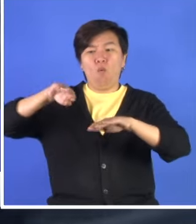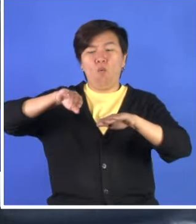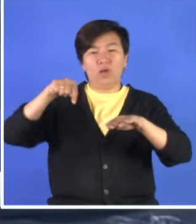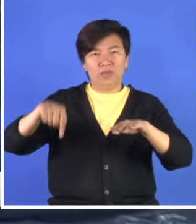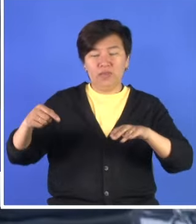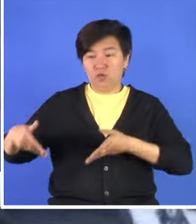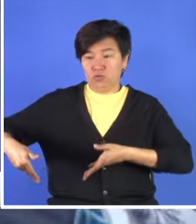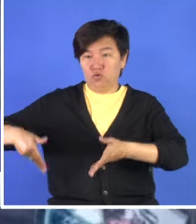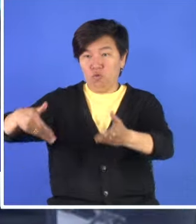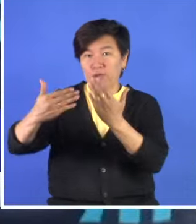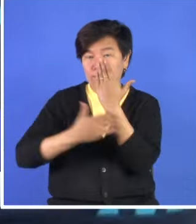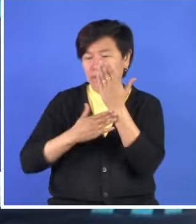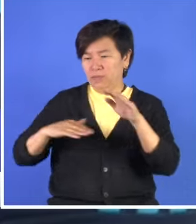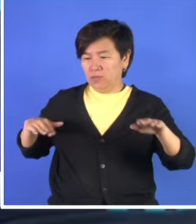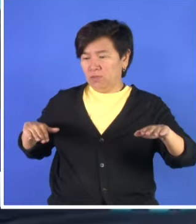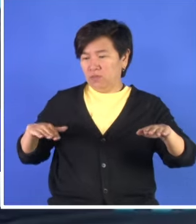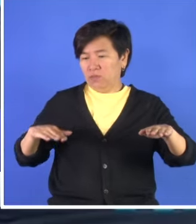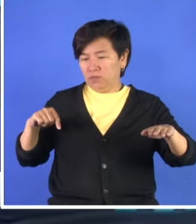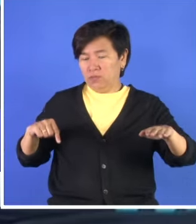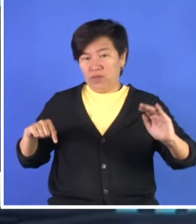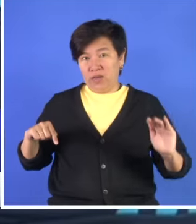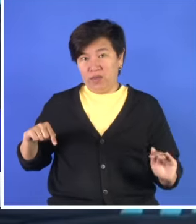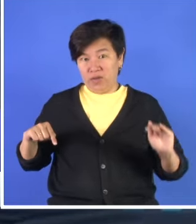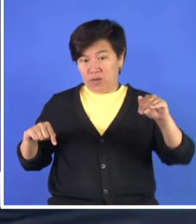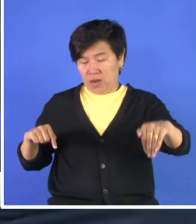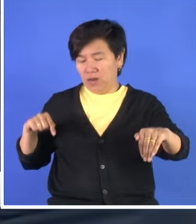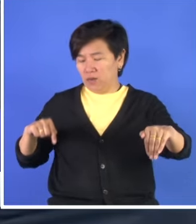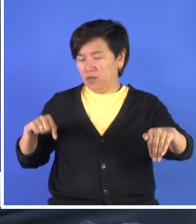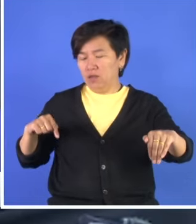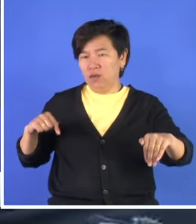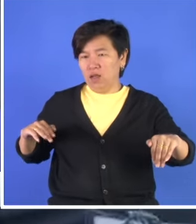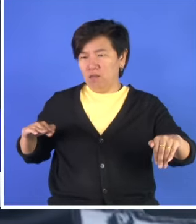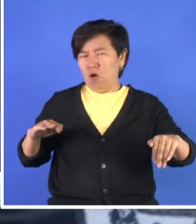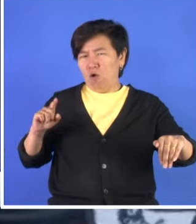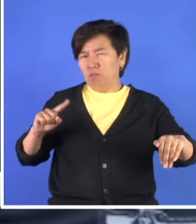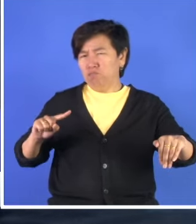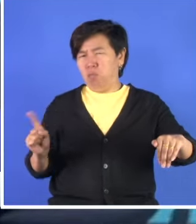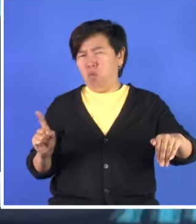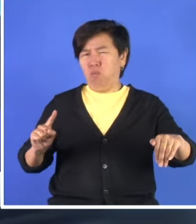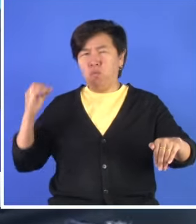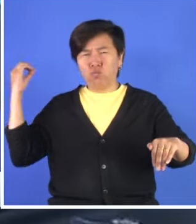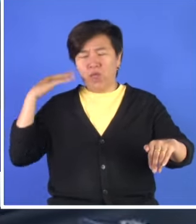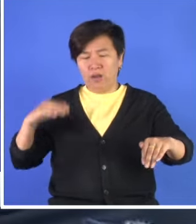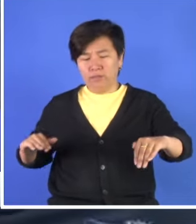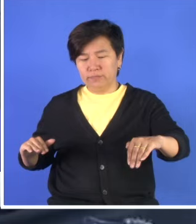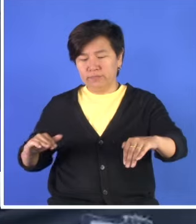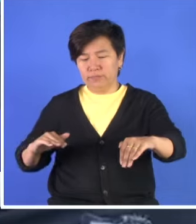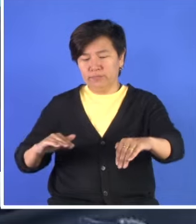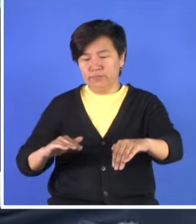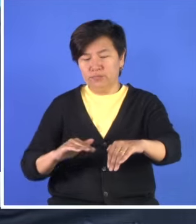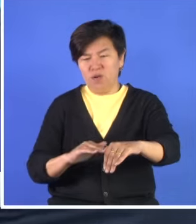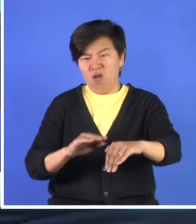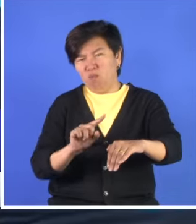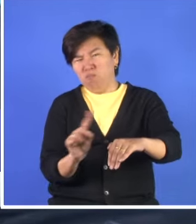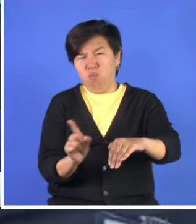งอยู ่ เร่งเครื่องก็เดินไปถามดี ๆ เขาก็ปาหัวแล้วก็ถือมีดออกมาใส่พวกผมพวกผมก็ไม่ได้ไปหาเรื่องนะ